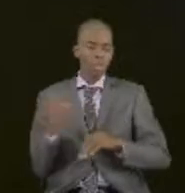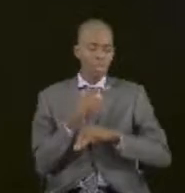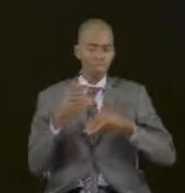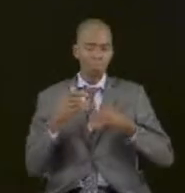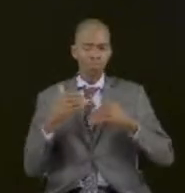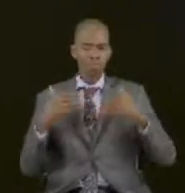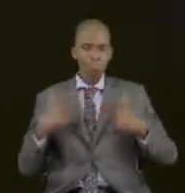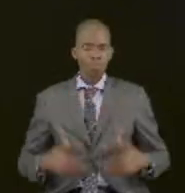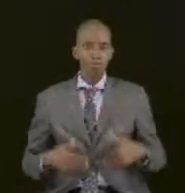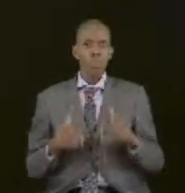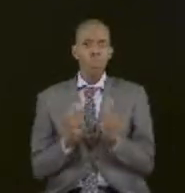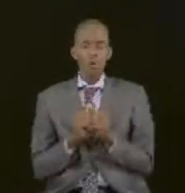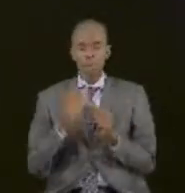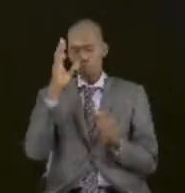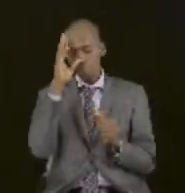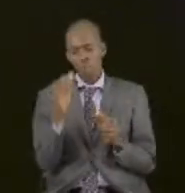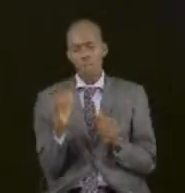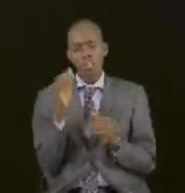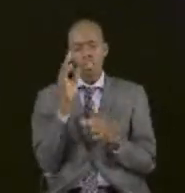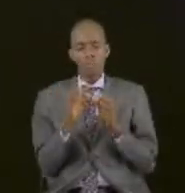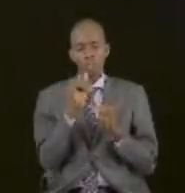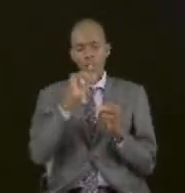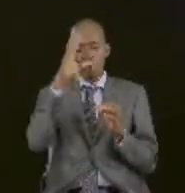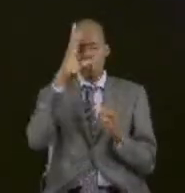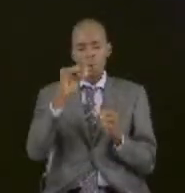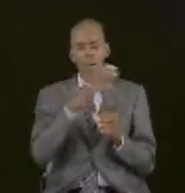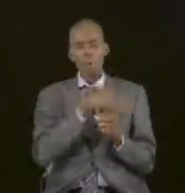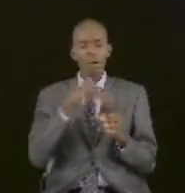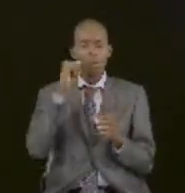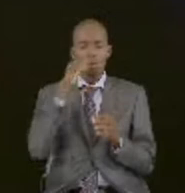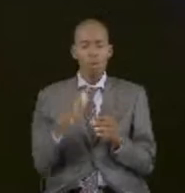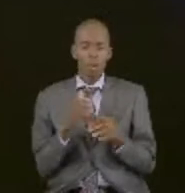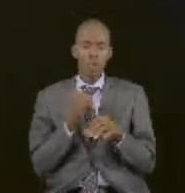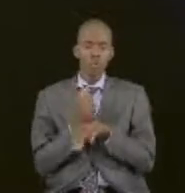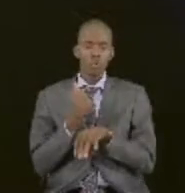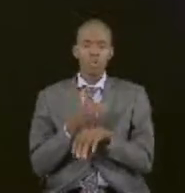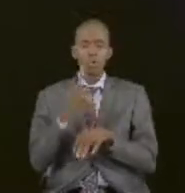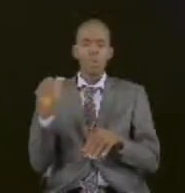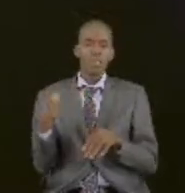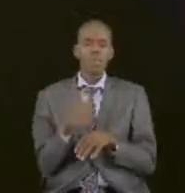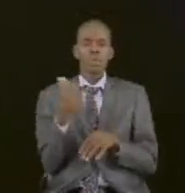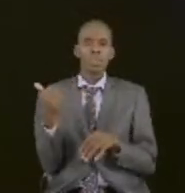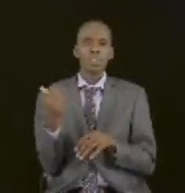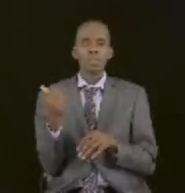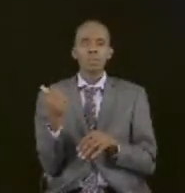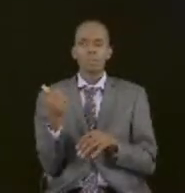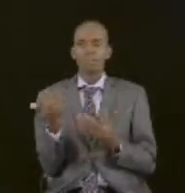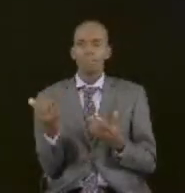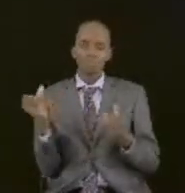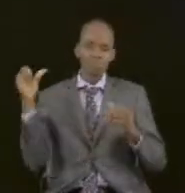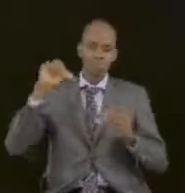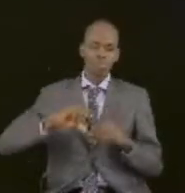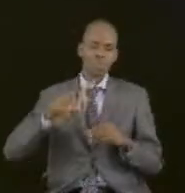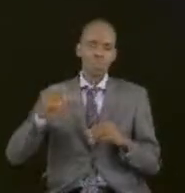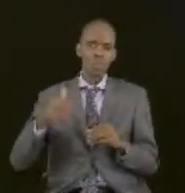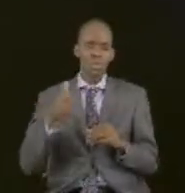les voleurs l'homme avec un moment un homme tente avec un homme que